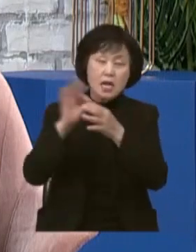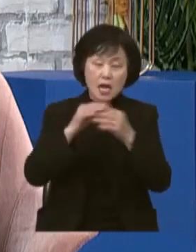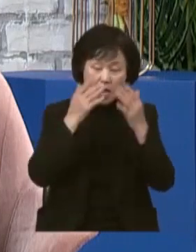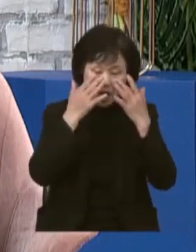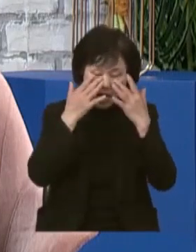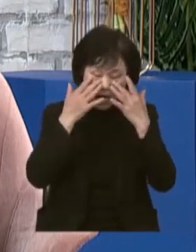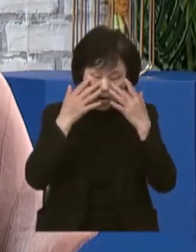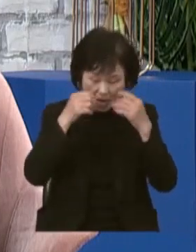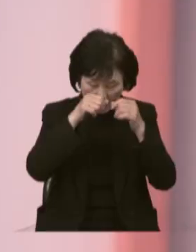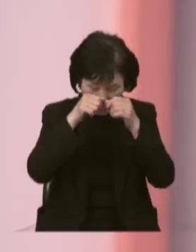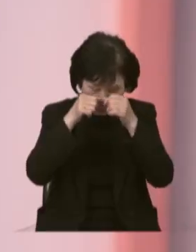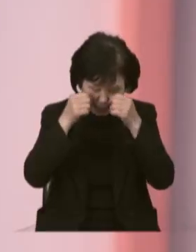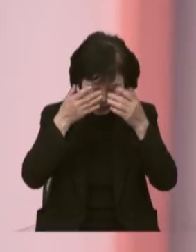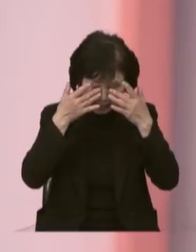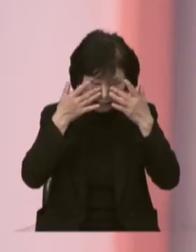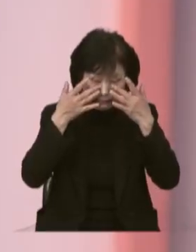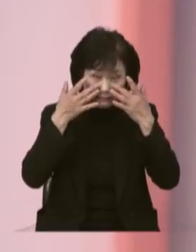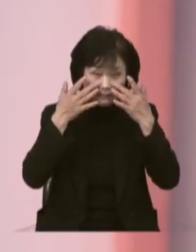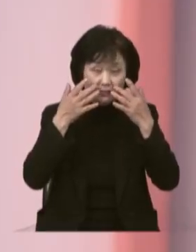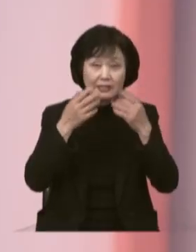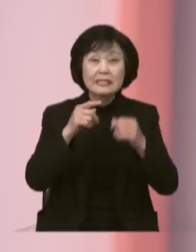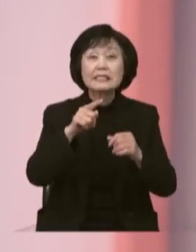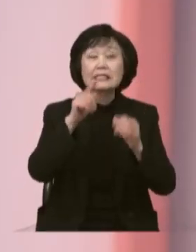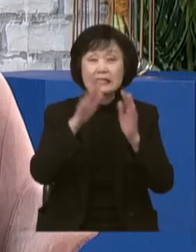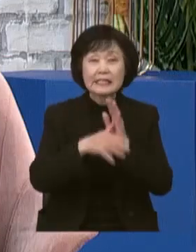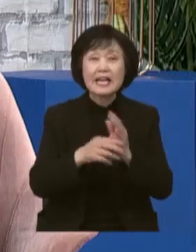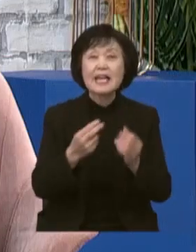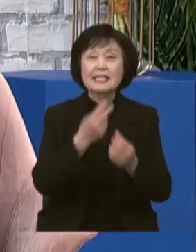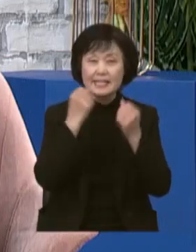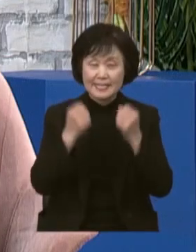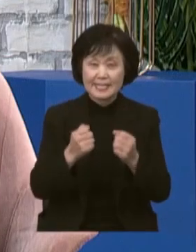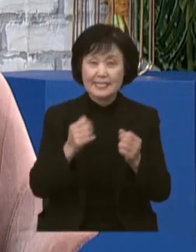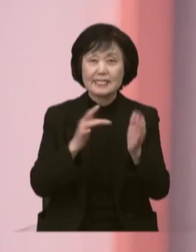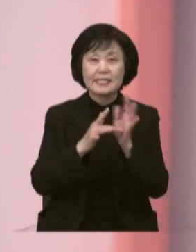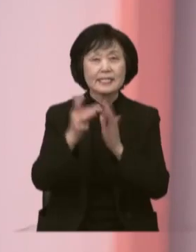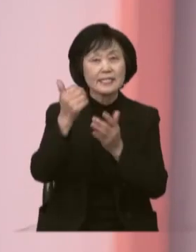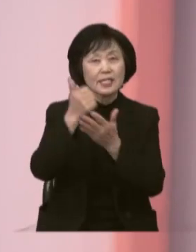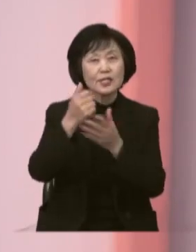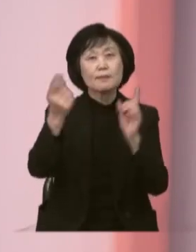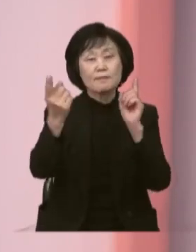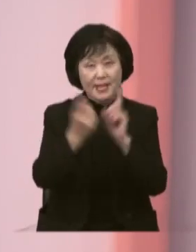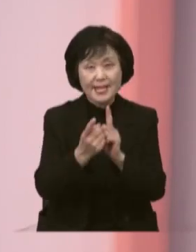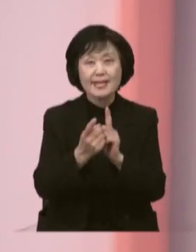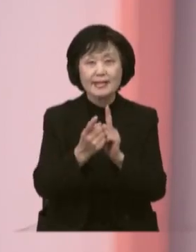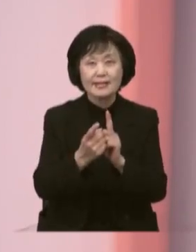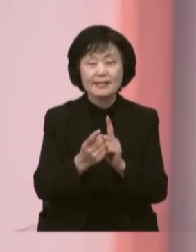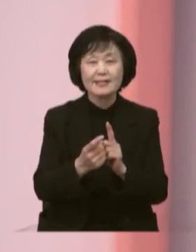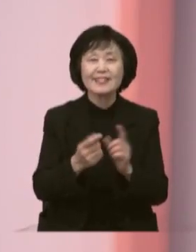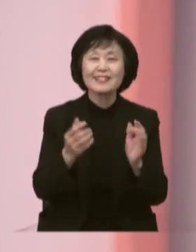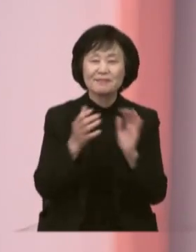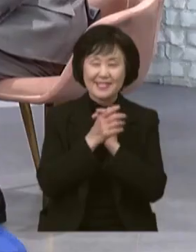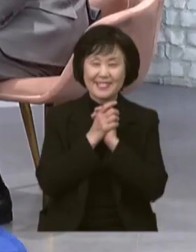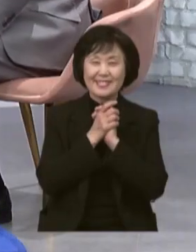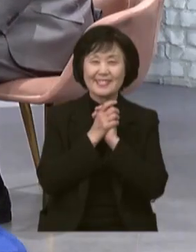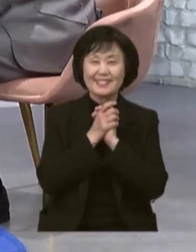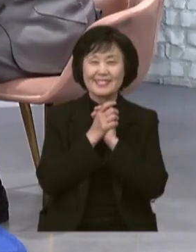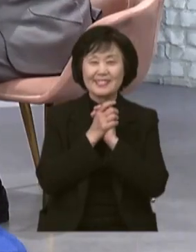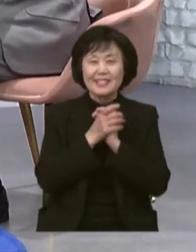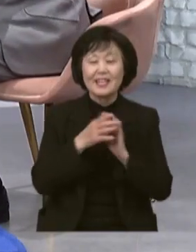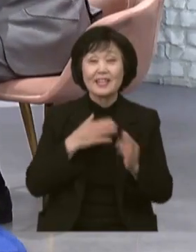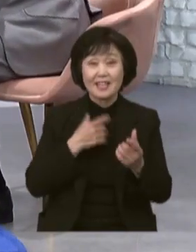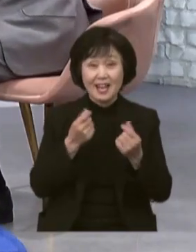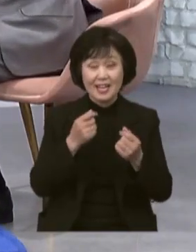하나 부르시고 한 번 부르시고. 그래. 근데 어쩌면 요만해지냐고 내가. 이야. 아까 걔들은. 그러면 목사님 그게